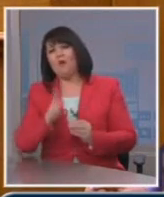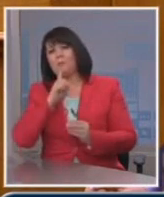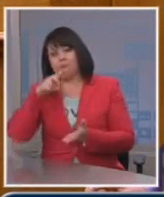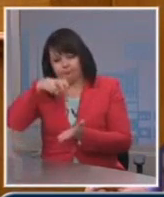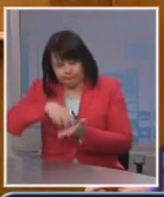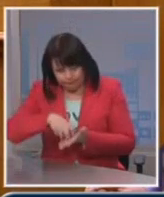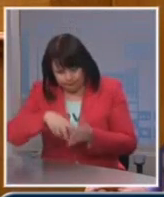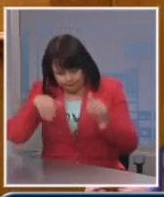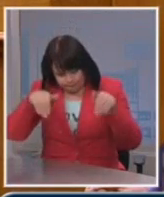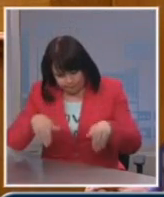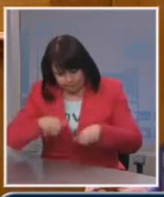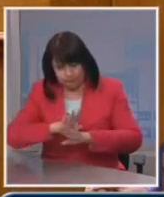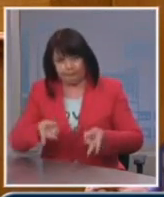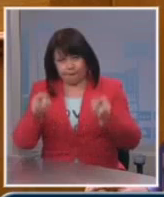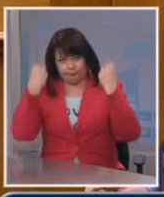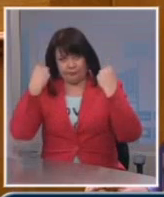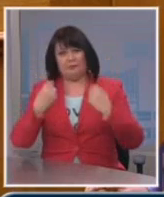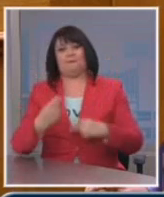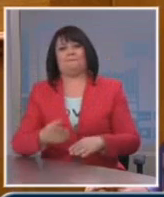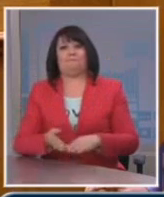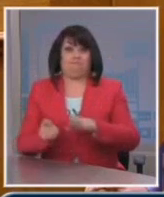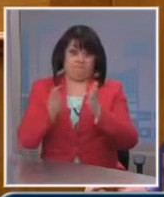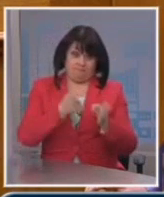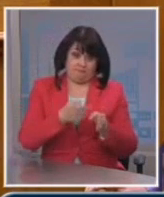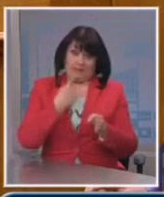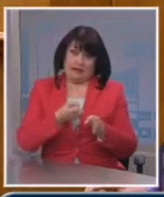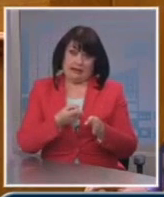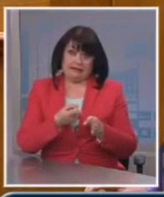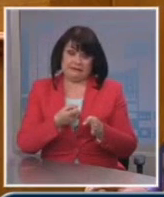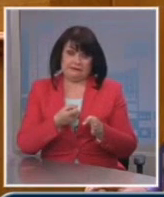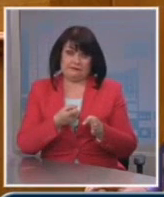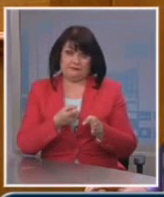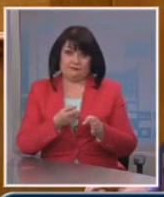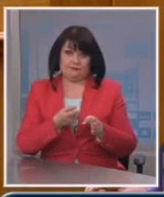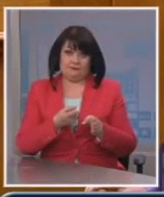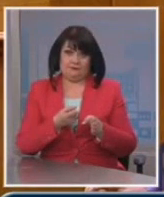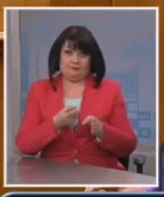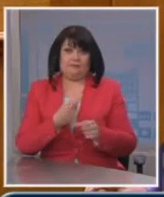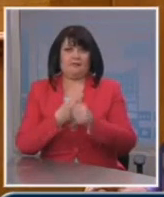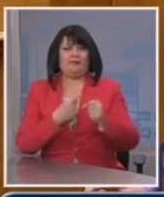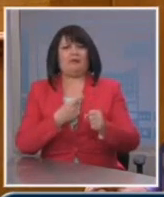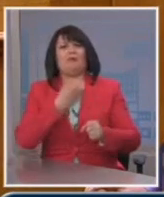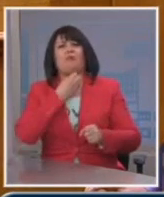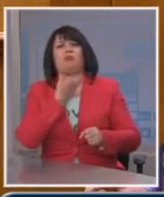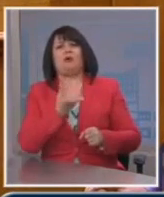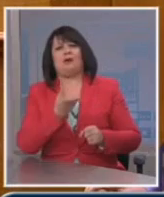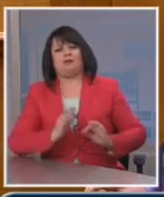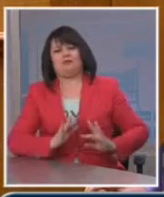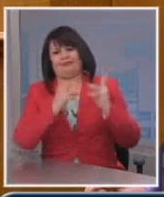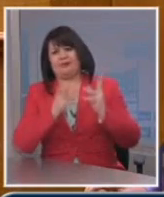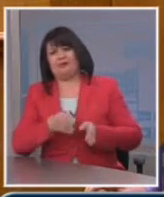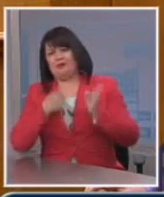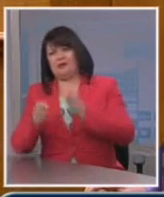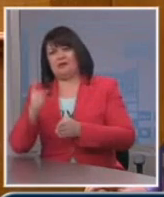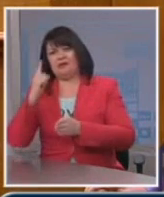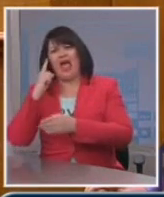δανειστές. Δεν μπορεί να λέτε τις μονές μέρες ότι είμαστε ταξικοί αποστάτες και τις ζυγές